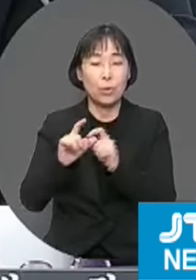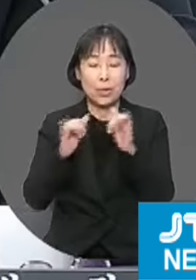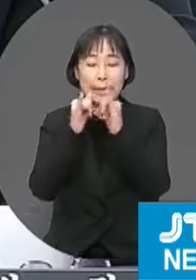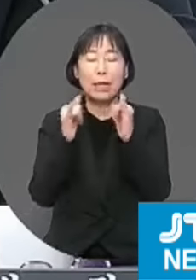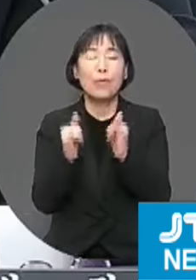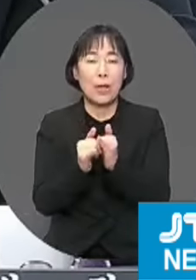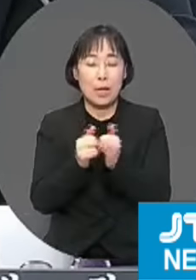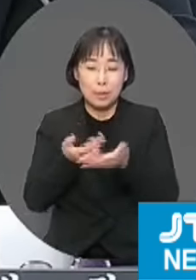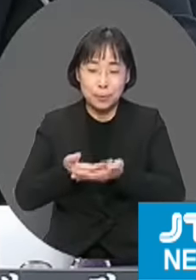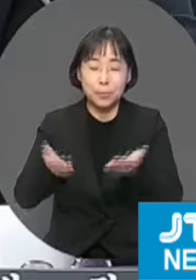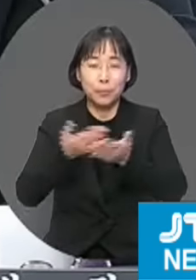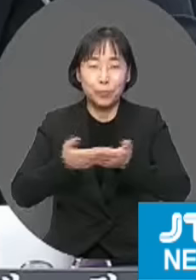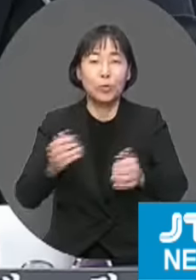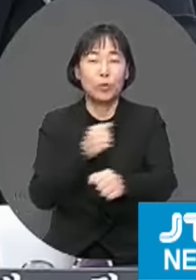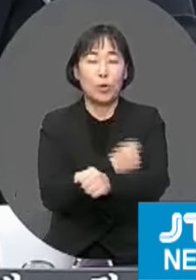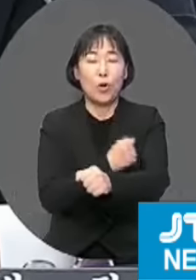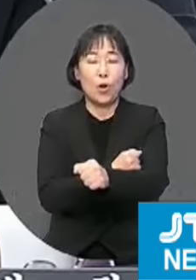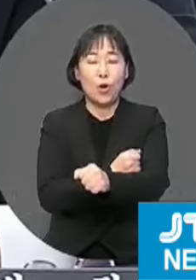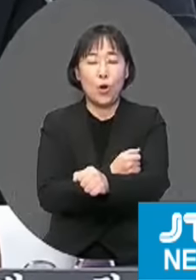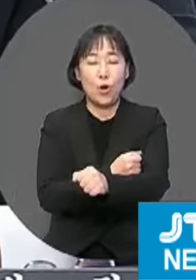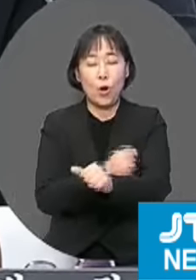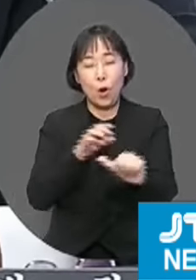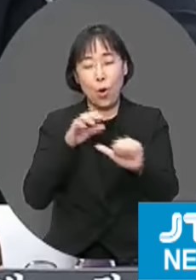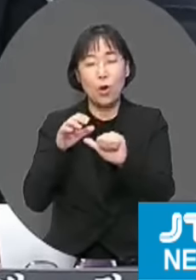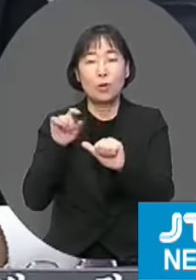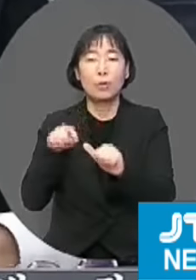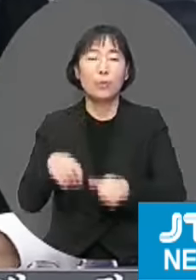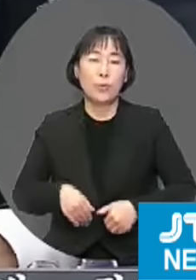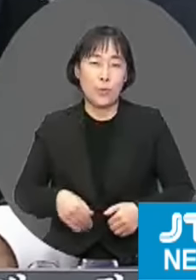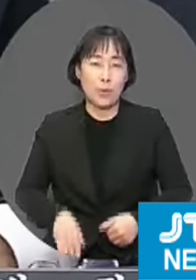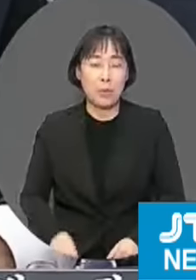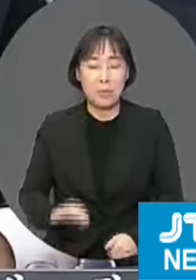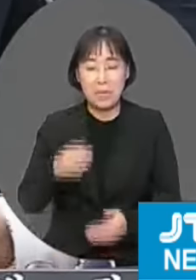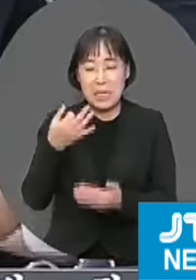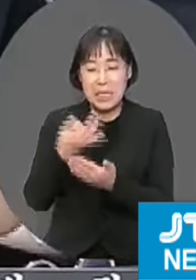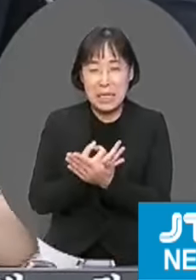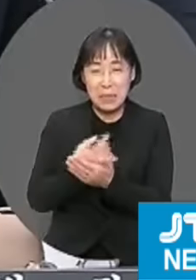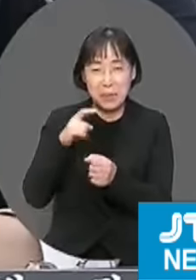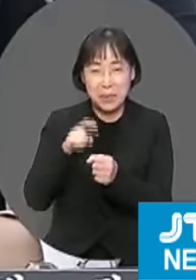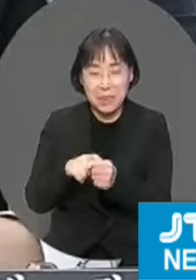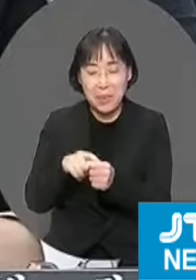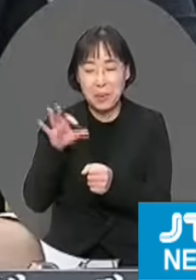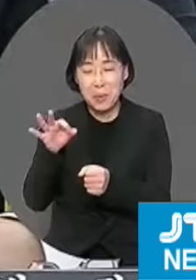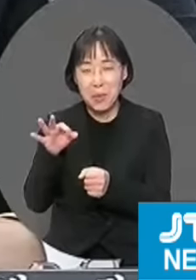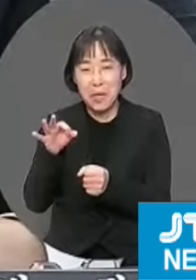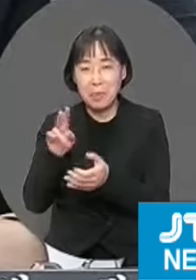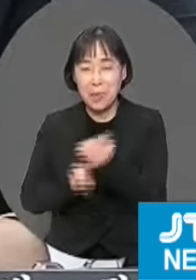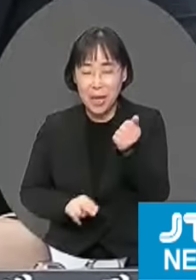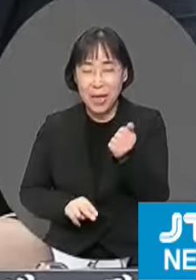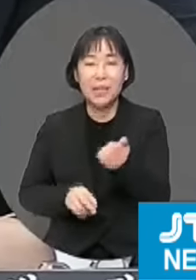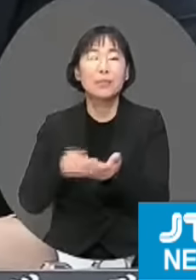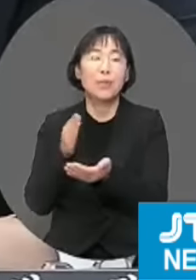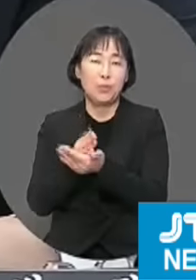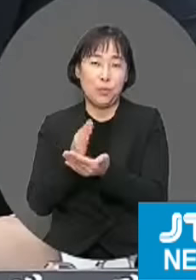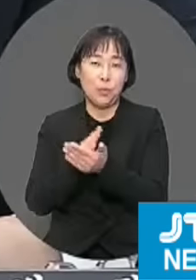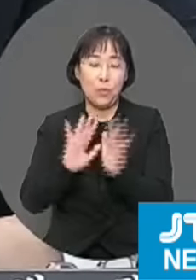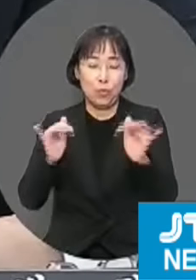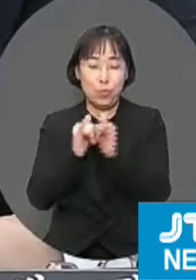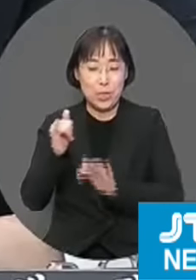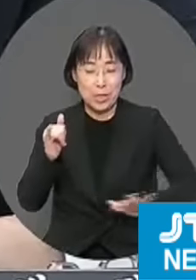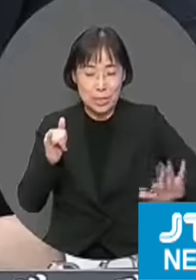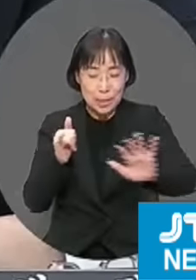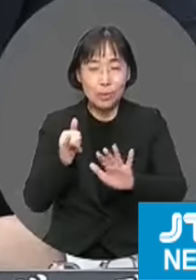공헌성 KBS가 만든 것이라면은 수익 조금 얻겠다고 어디에 넣어놓고 돈 받고 파는 게 아니라 국민들을 위해서 다 열어젓긴다. 그러니까